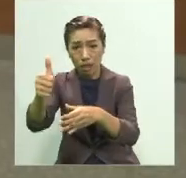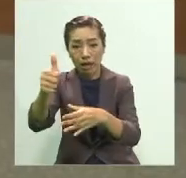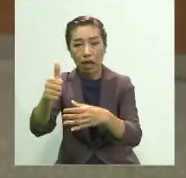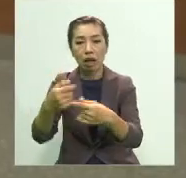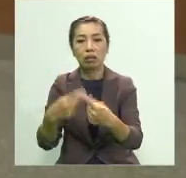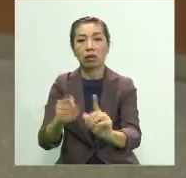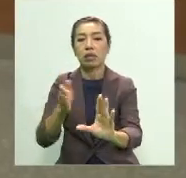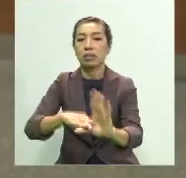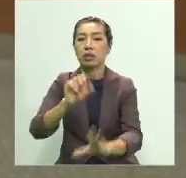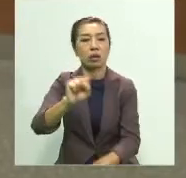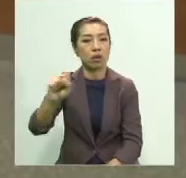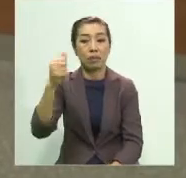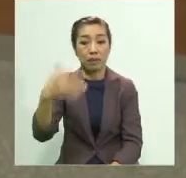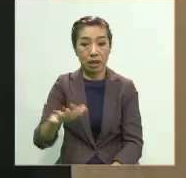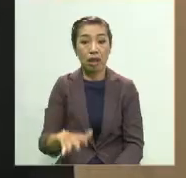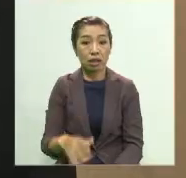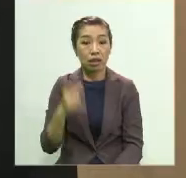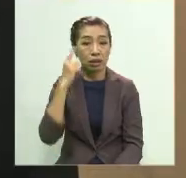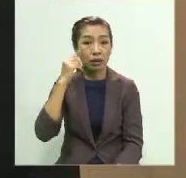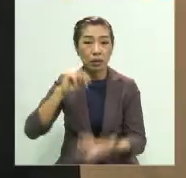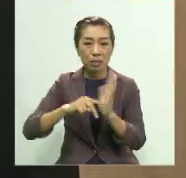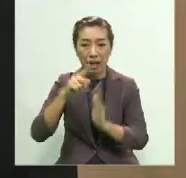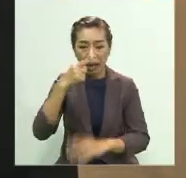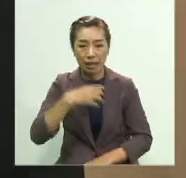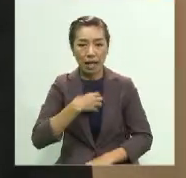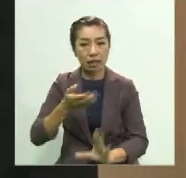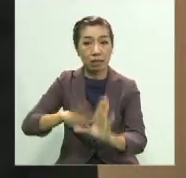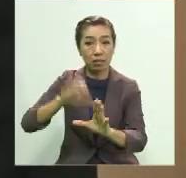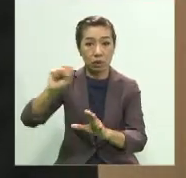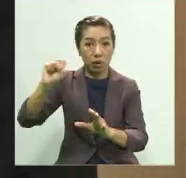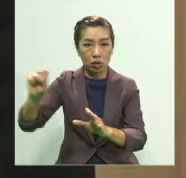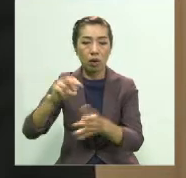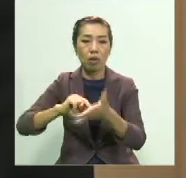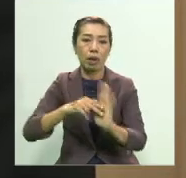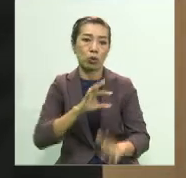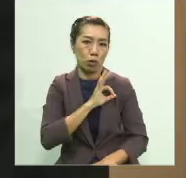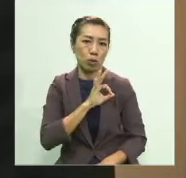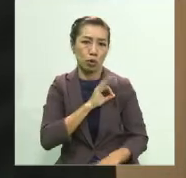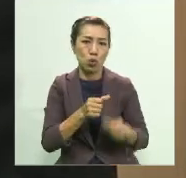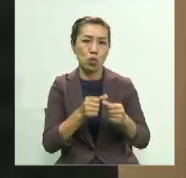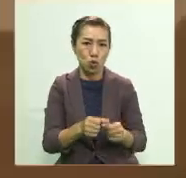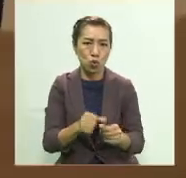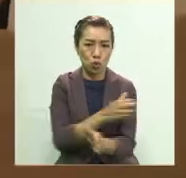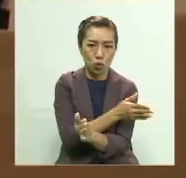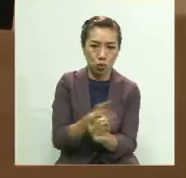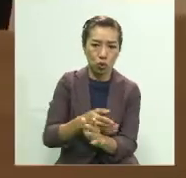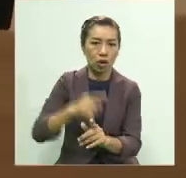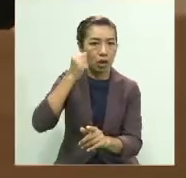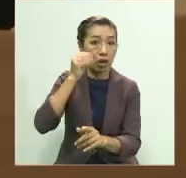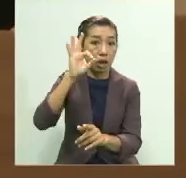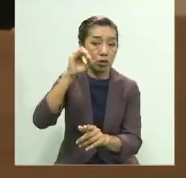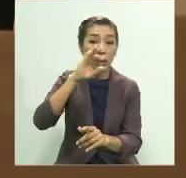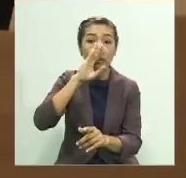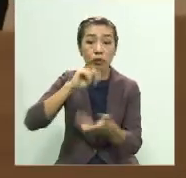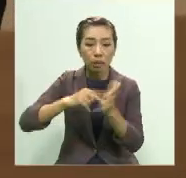้ก็ชัดเจนนะคะว่าส.ส.จะต้องมีสภาพสมาชิกพรรค90วันก่อนวันเลือกตั้งถ้าวันเลือกตั้งตรงกับ24กุม